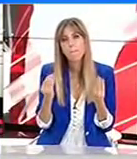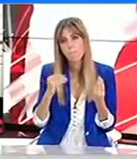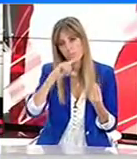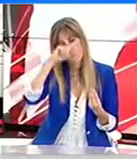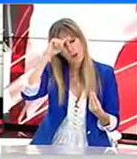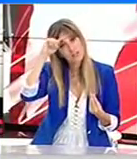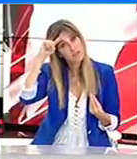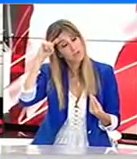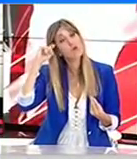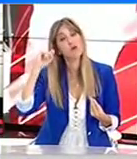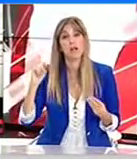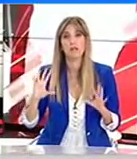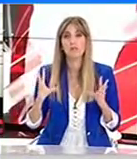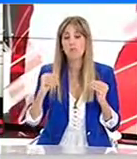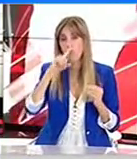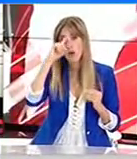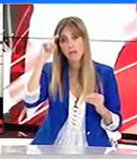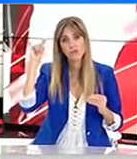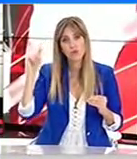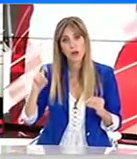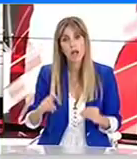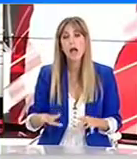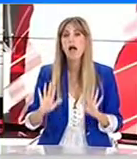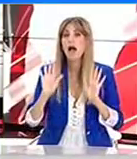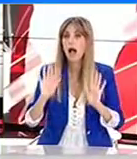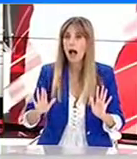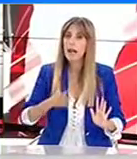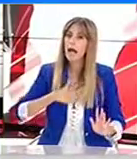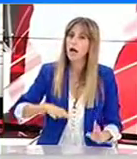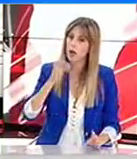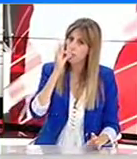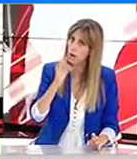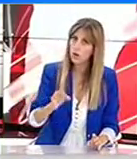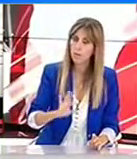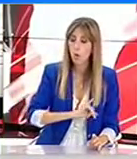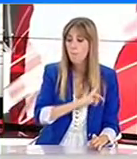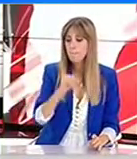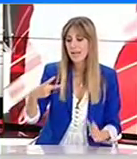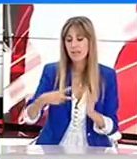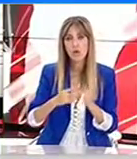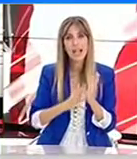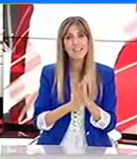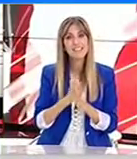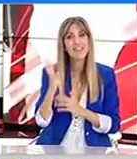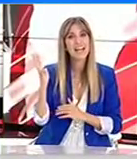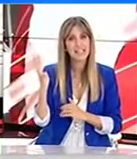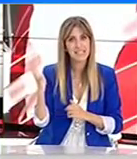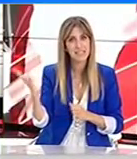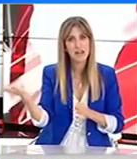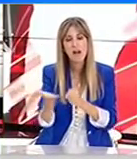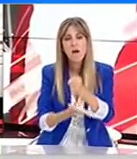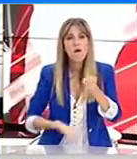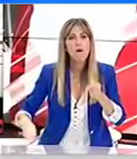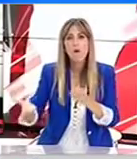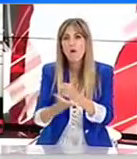σήμερα στον αγροτικό χώρο αυτή που είχαμε μέχρι το 2014, που είχαμε μια τάση ερήμωσης